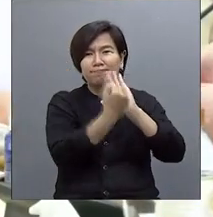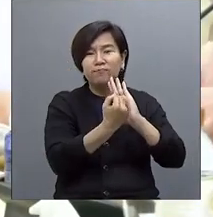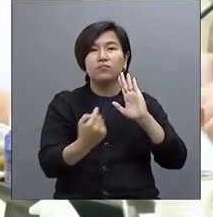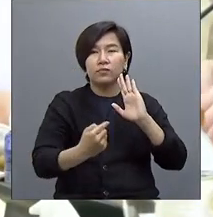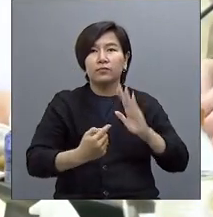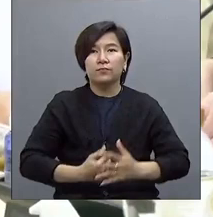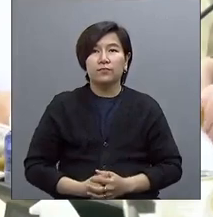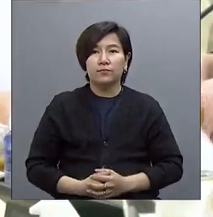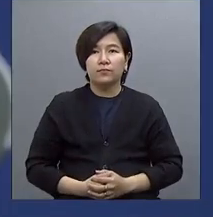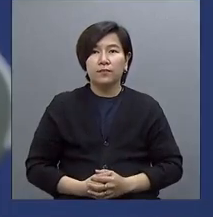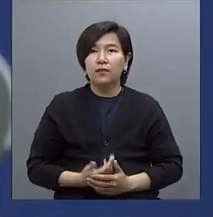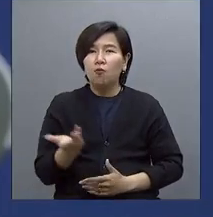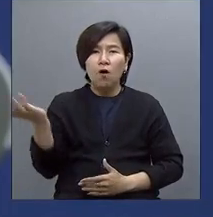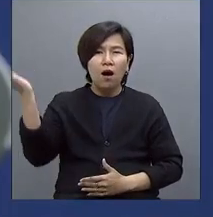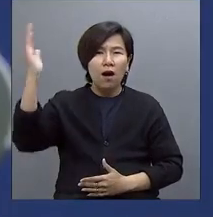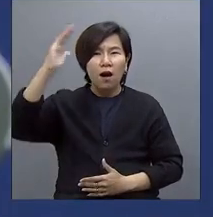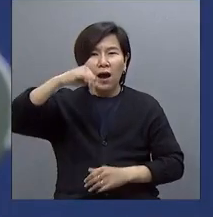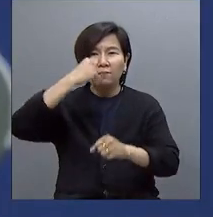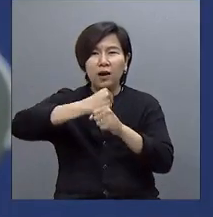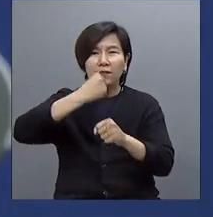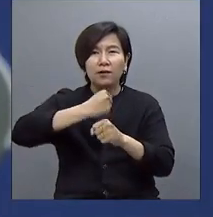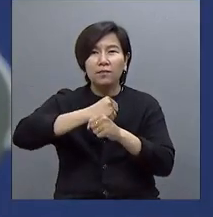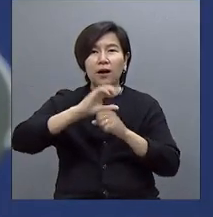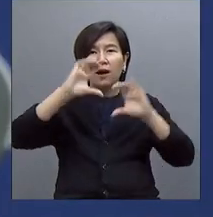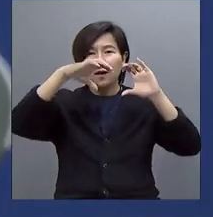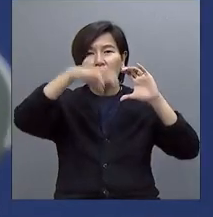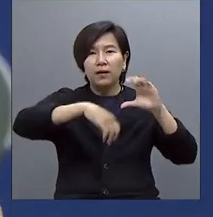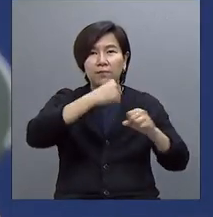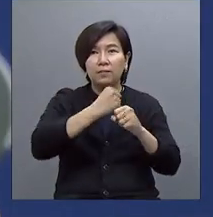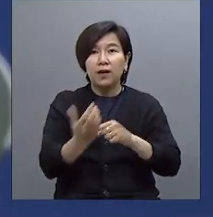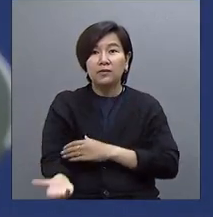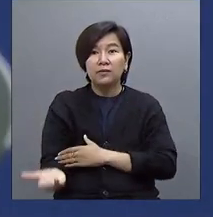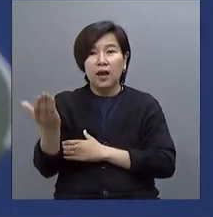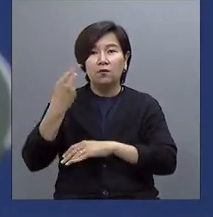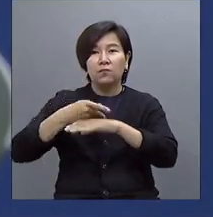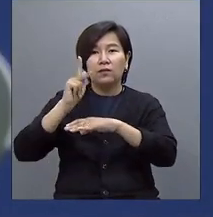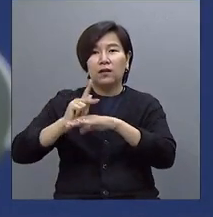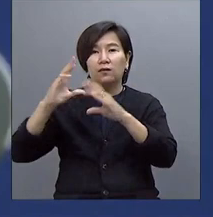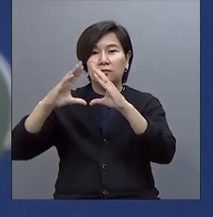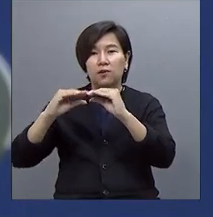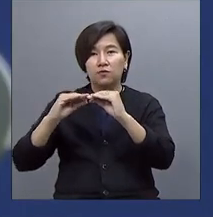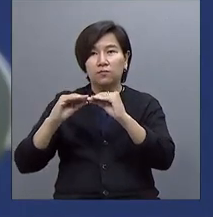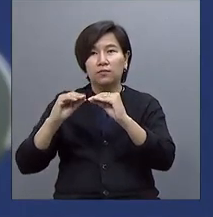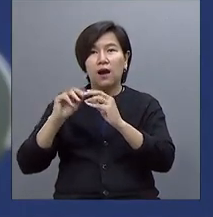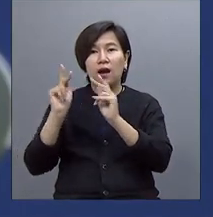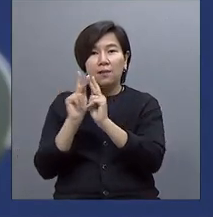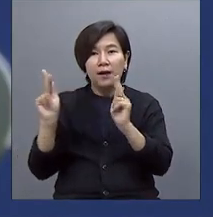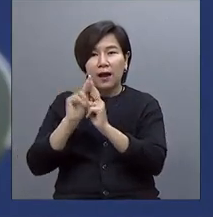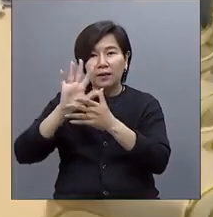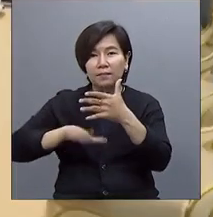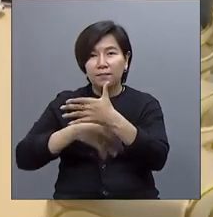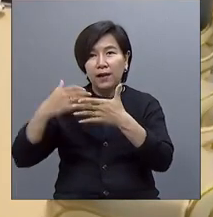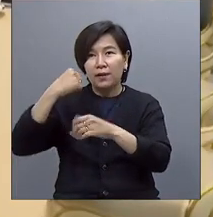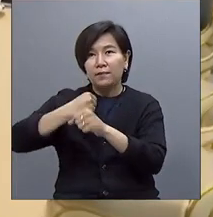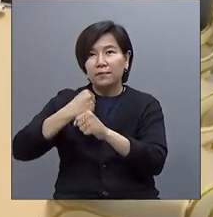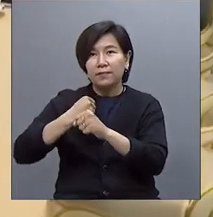ะโดยตลอดทั้งวันค่ะนายกปฏิบัติภารกิจในทำเนียบรัฐบาลค่ะช่วงเช้าเป็นประธานการประชุมคณะกรรมการนโยบายและบริหาร